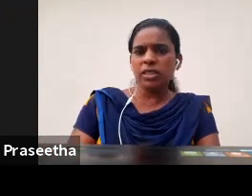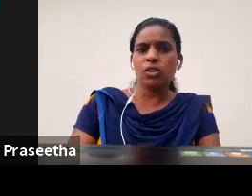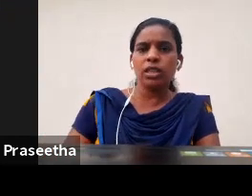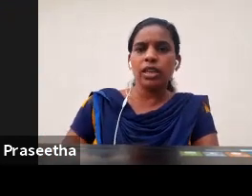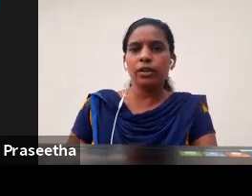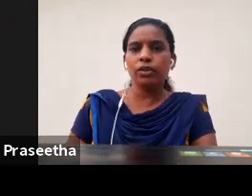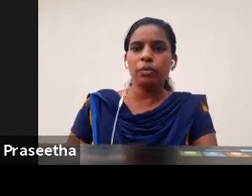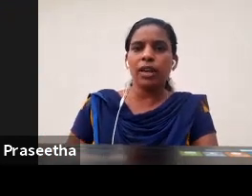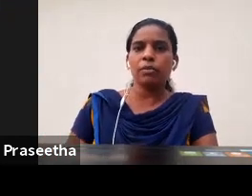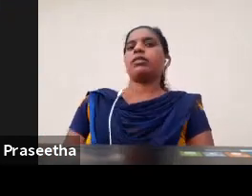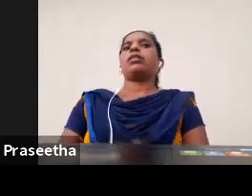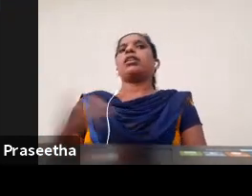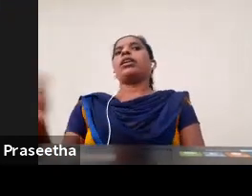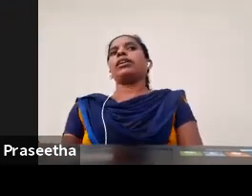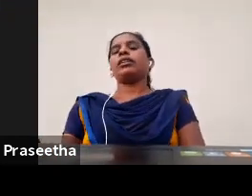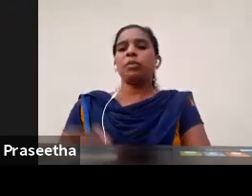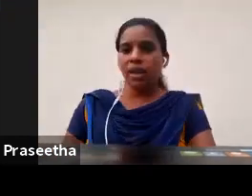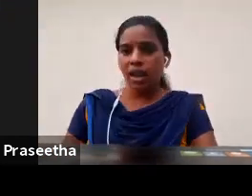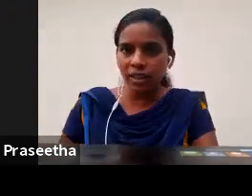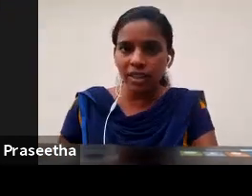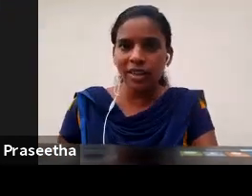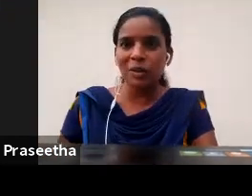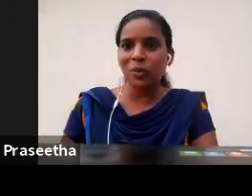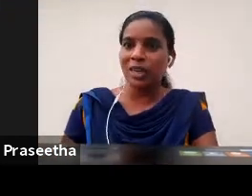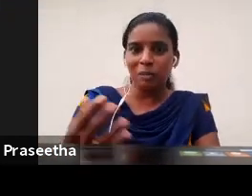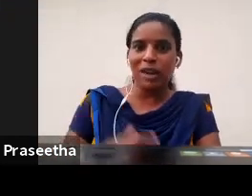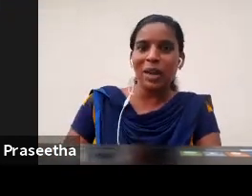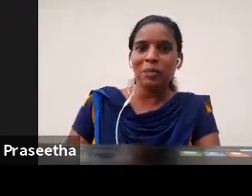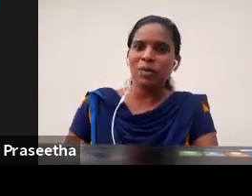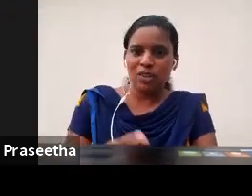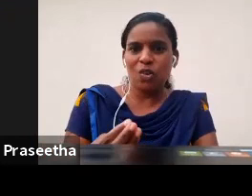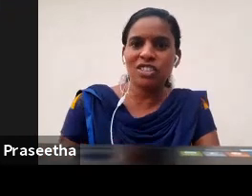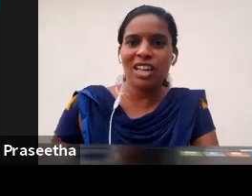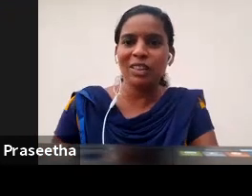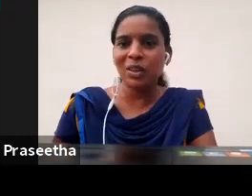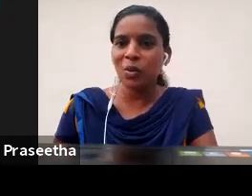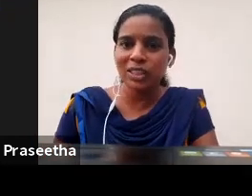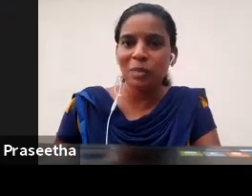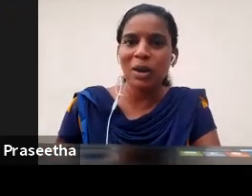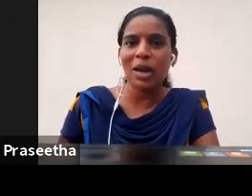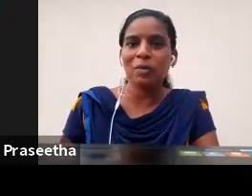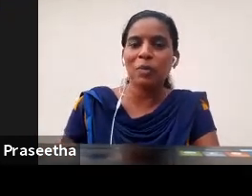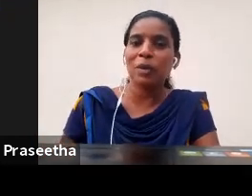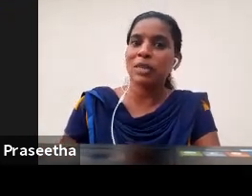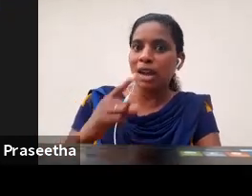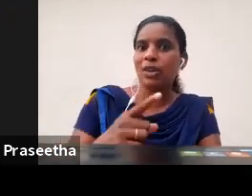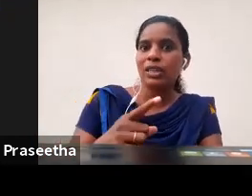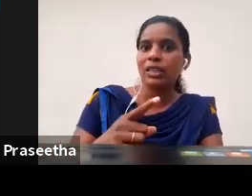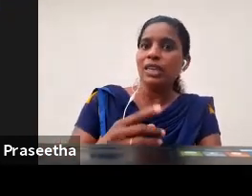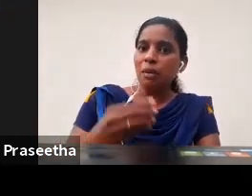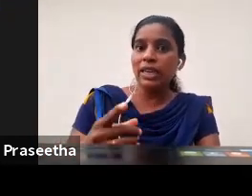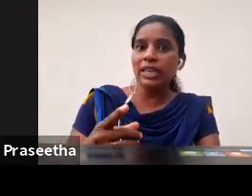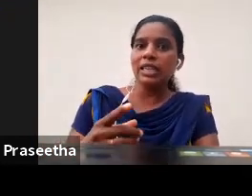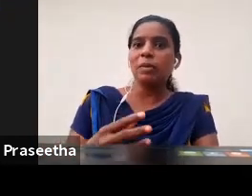നീങ്ങിയിരിക്കാൻ പറയുന്നത് പ്ലീസ് കുറച്ച് നീങ്ങിയിരിക്കുമോ എന്ന് പറയുമ്പോൾ നീങ്ങിയിരിക്കേ എന്ന് പറഞ്ഞാൽ ആരും നീങ്ങിയിരിക്കാന്നും പോകുന്നില്ല. നമ്മളായാൽ പോലും കുറച്ച് സ്ഥലം തരുമോ എന്ന് നമ്മളായാൽ പോലും പറയും. പക്ഷെ അവരുടെ